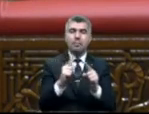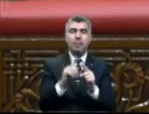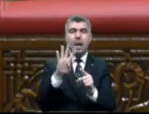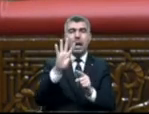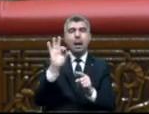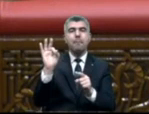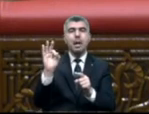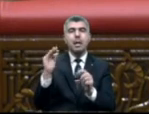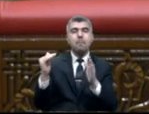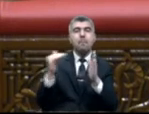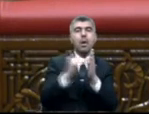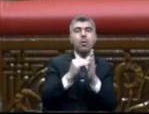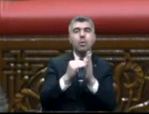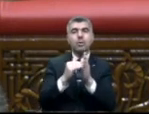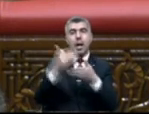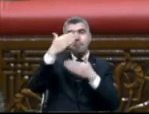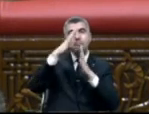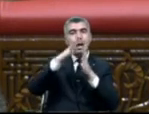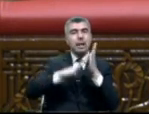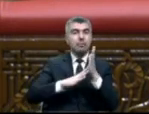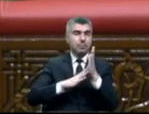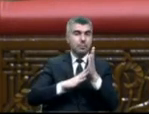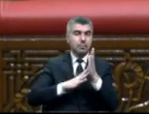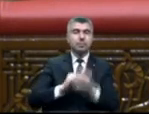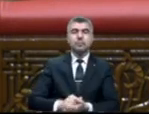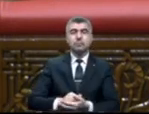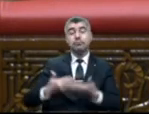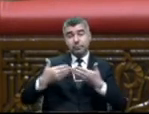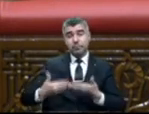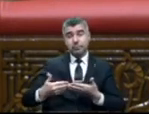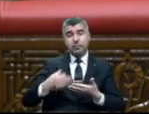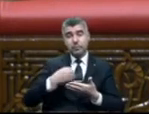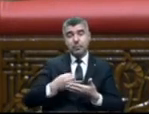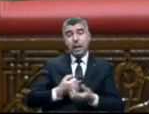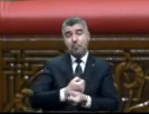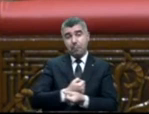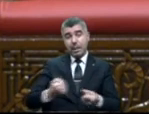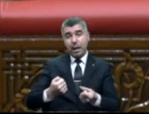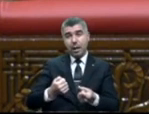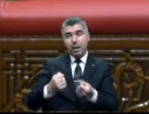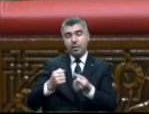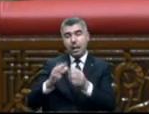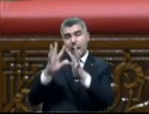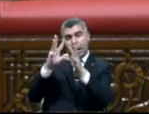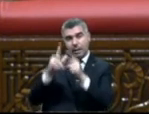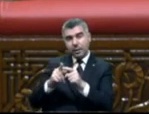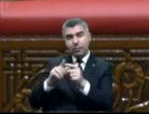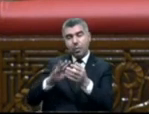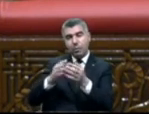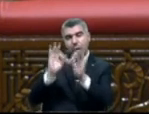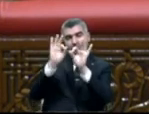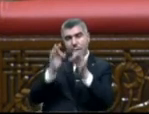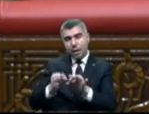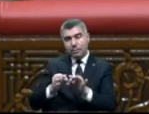40 مليون نسمة، شنو العدد اللي غادي يكون. من هنا كنستخلصوا بأن عدد العاطلين من هذه الستاتيستيك هذه كنستخلصوا بأن